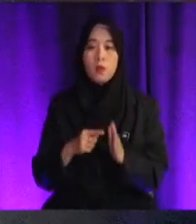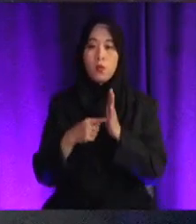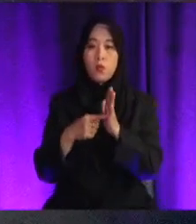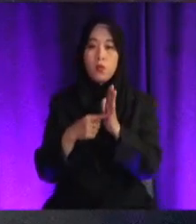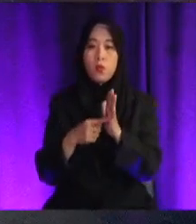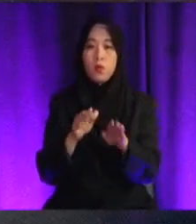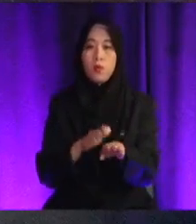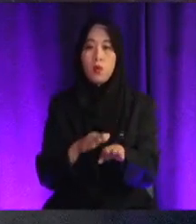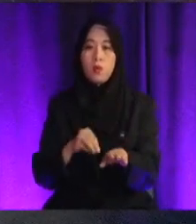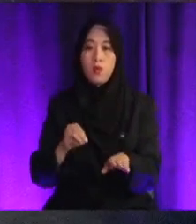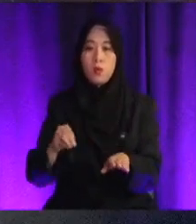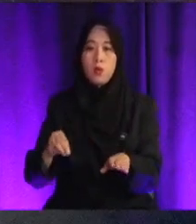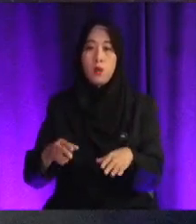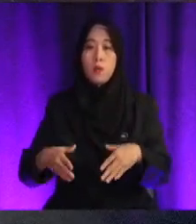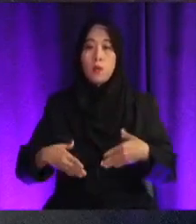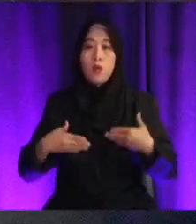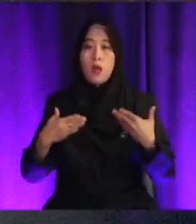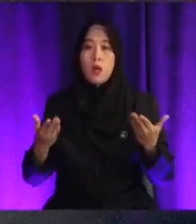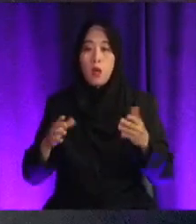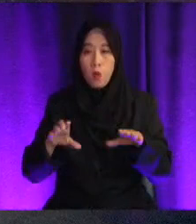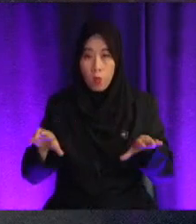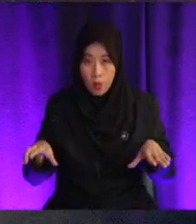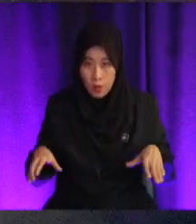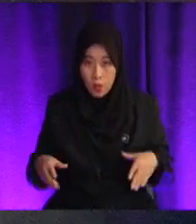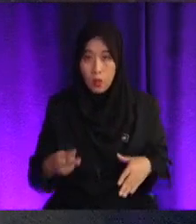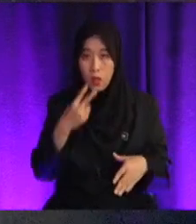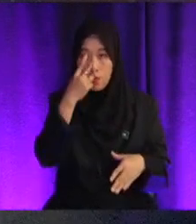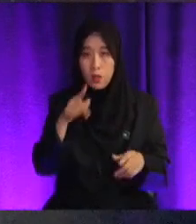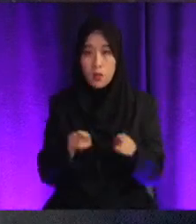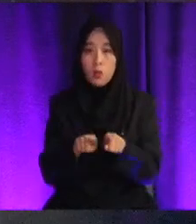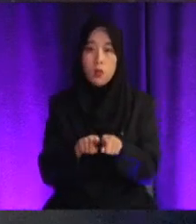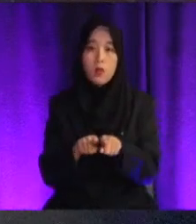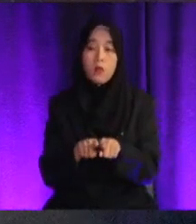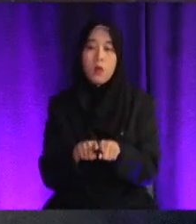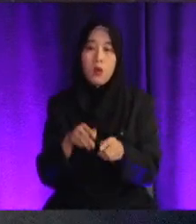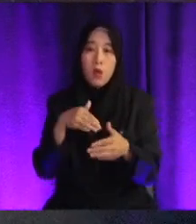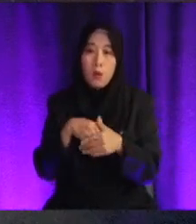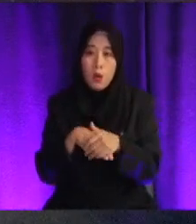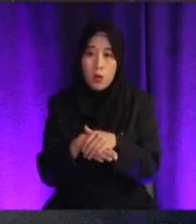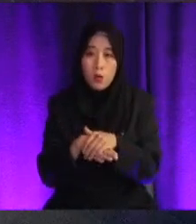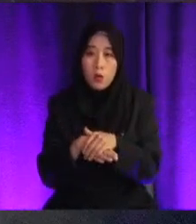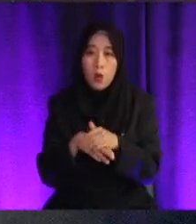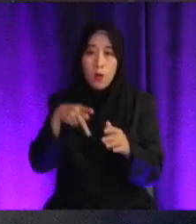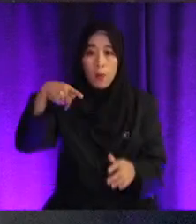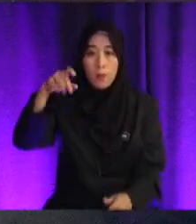nak buat. Okey, ini nampak tak? Kita buat sama-sama. Masukkan pena ujian ni, cikgu. Betul. Ke sini.